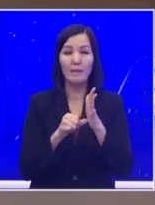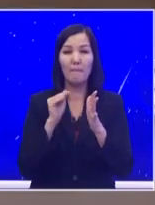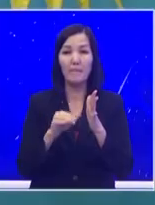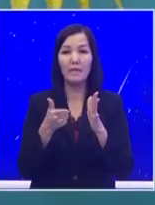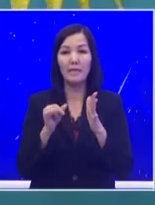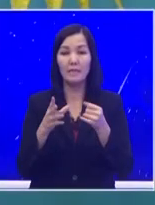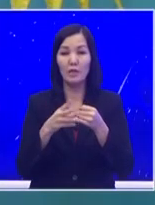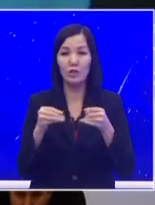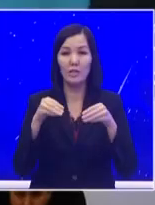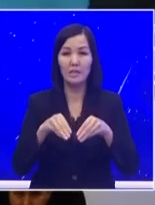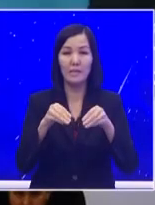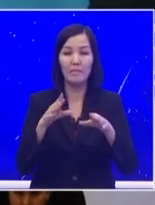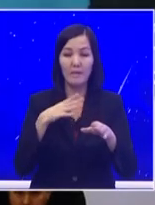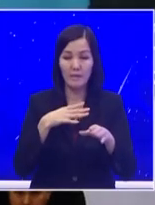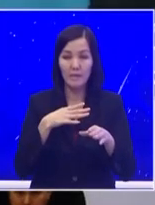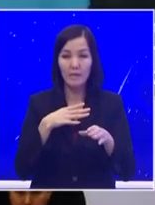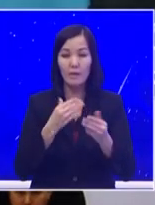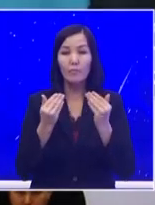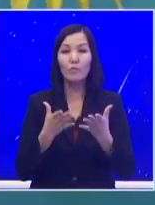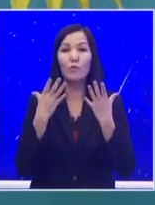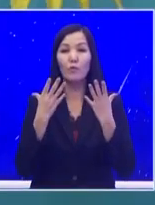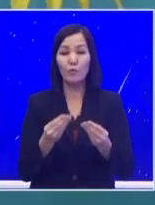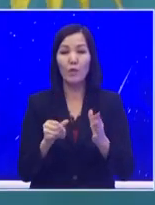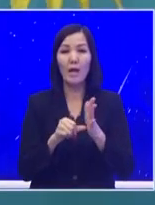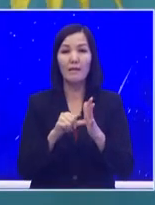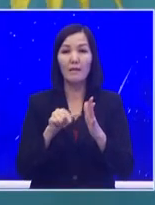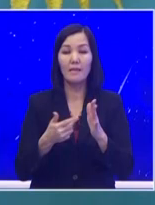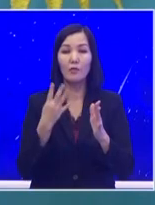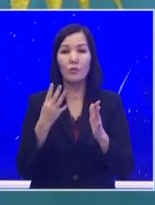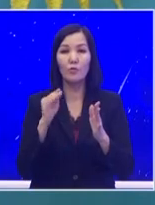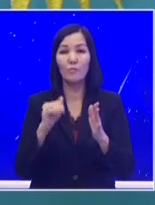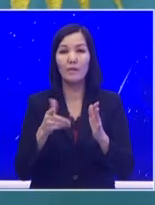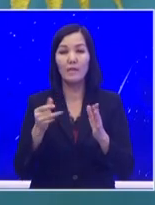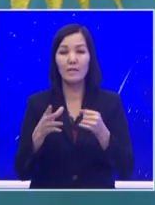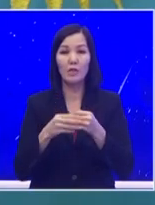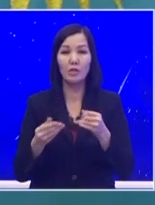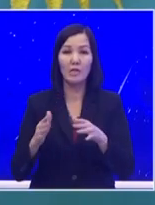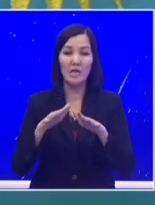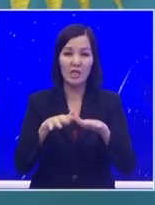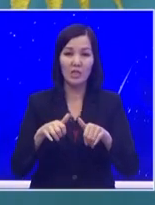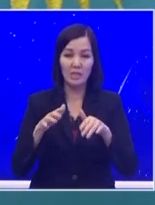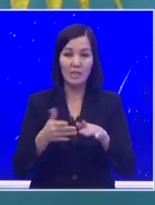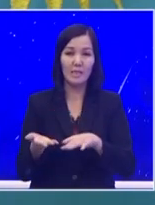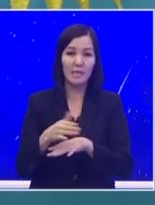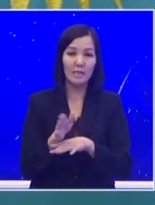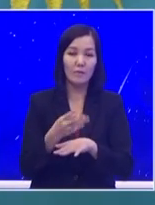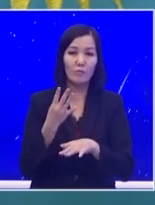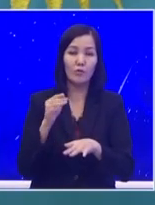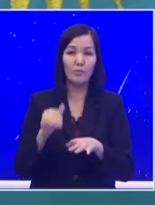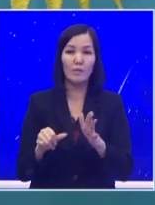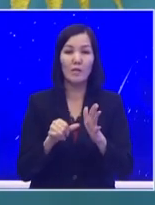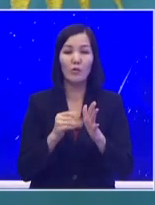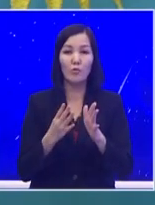гектар жерге себілді. Бүгінгі күні 6-4 мың гектар жер жыртылып, 3-4 мың гектар